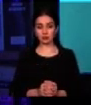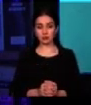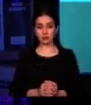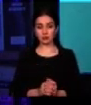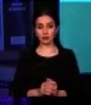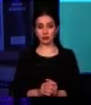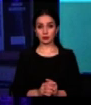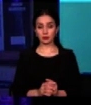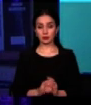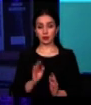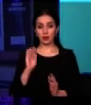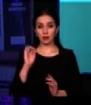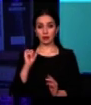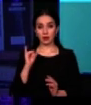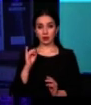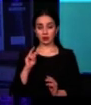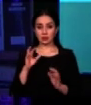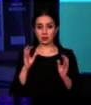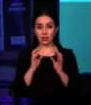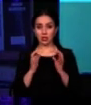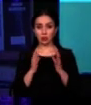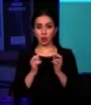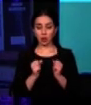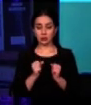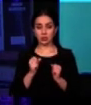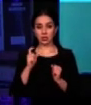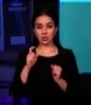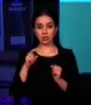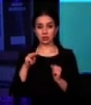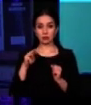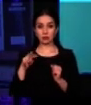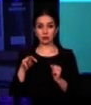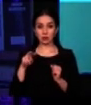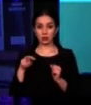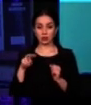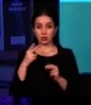Faylga kirib saqlab olamiz. HTML deb